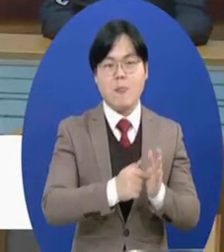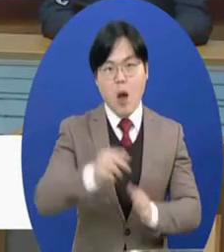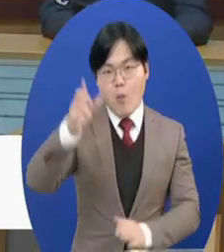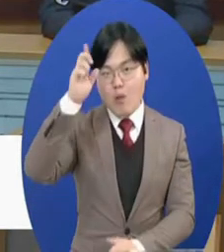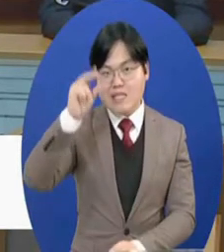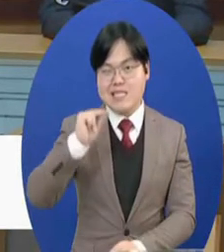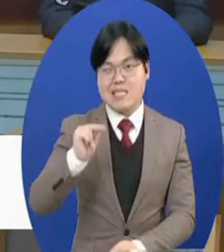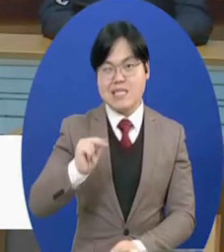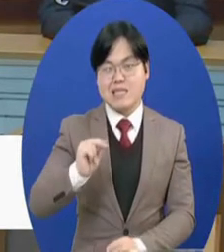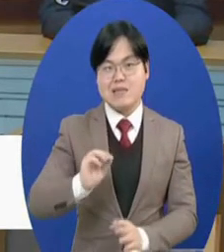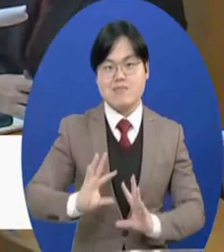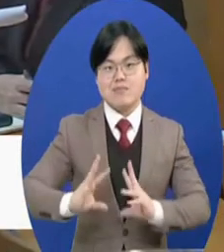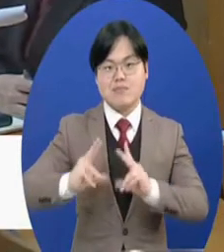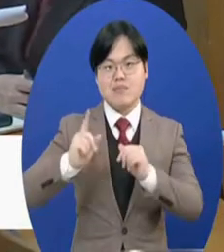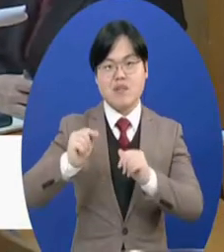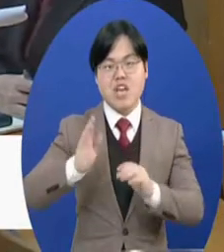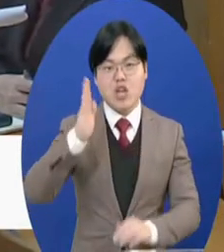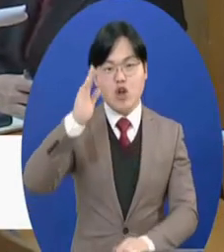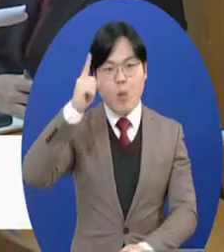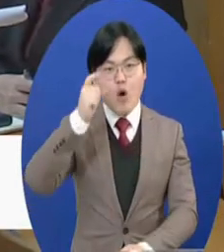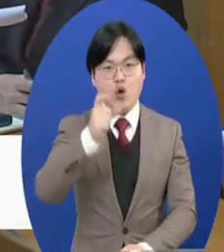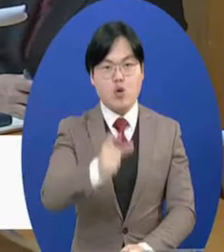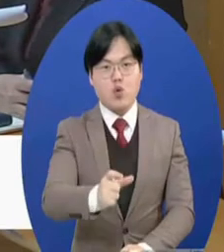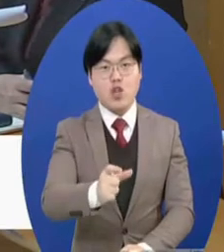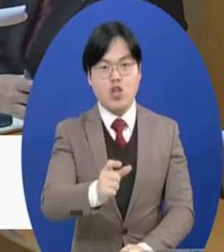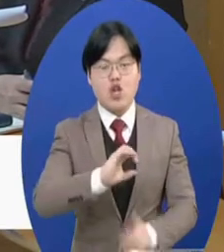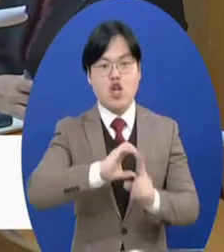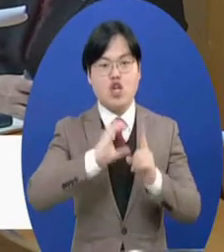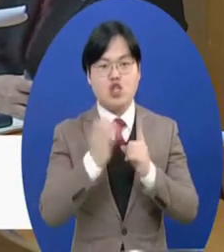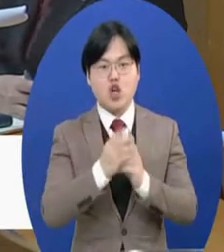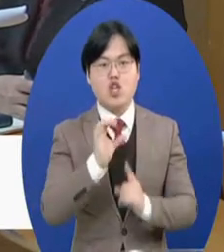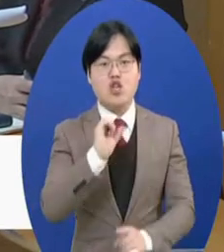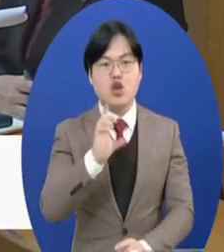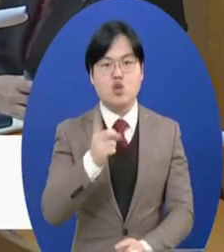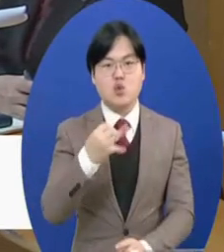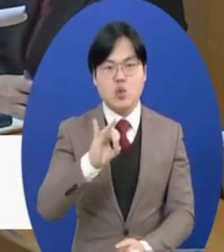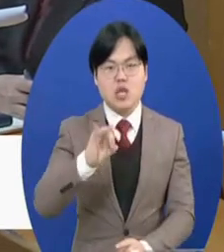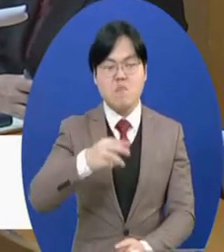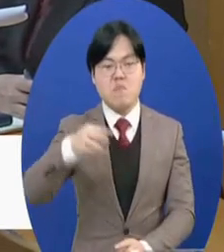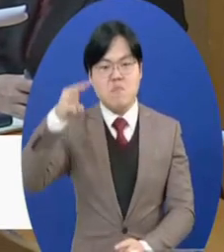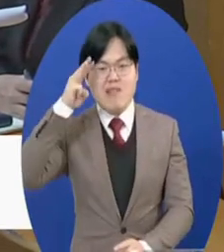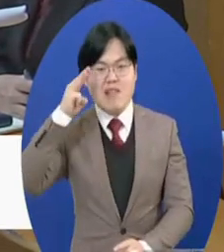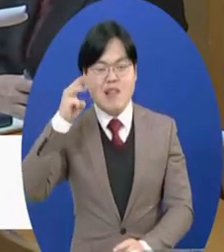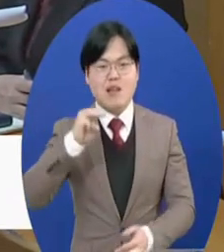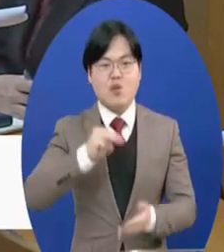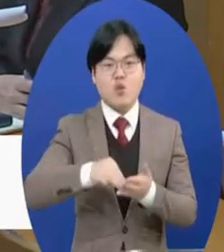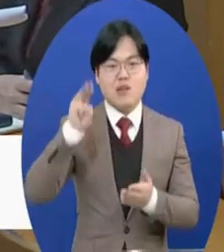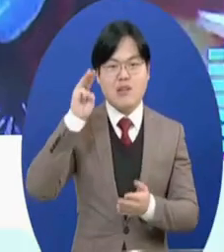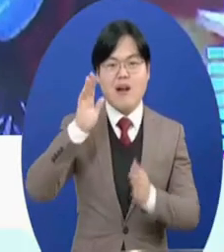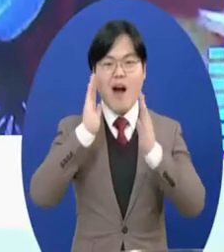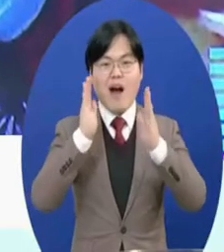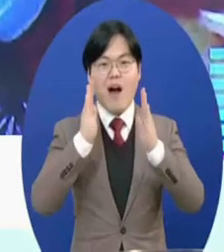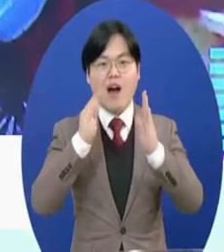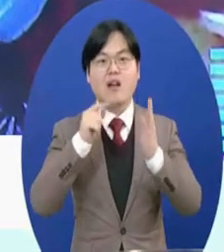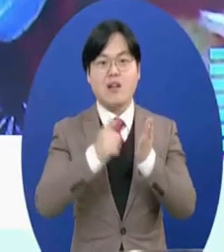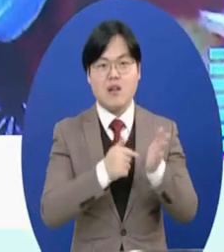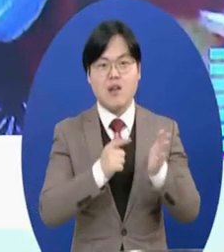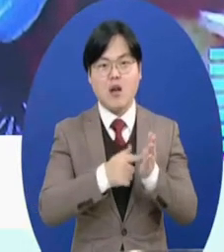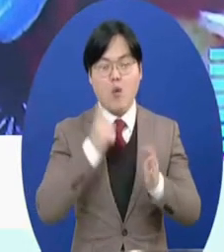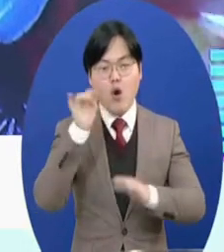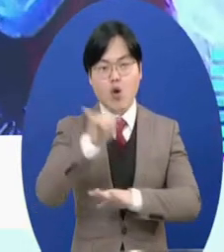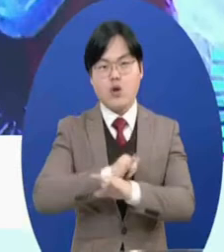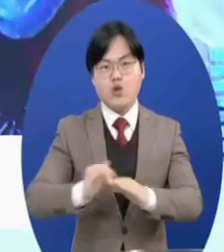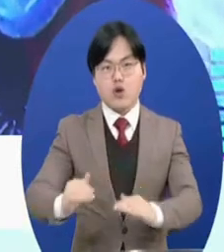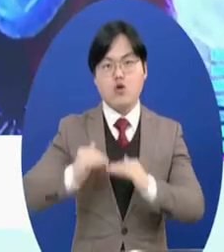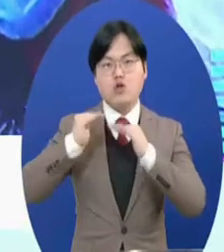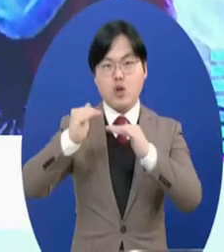чанарыг сайжруулж, ирээдүйн Монгол хүний төлөвшөл, ёс зүй, хүмүүжил, мэдлэг чадварт анхаарах цаг нэгэн тулж бид үүнийг улсын хөгжлийн бодлого,